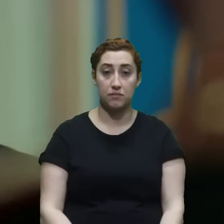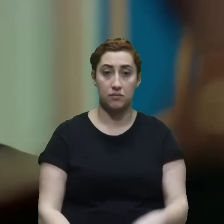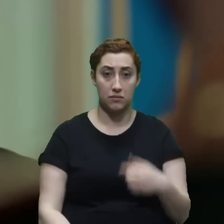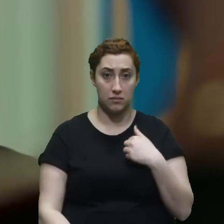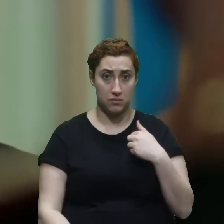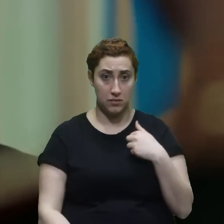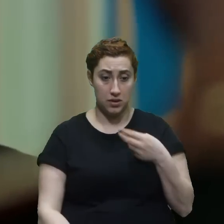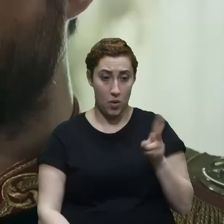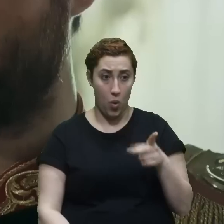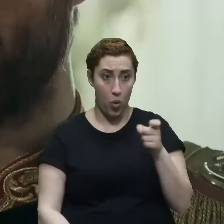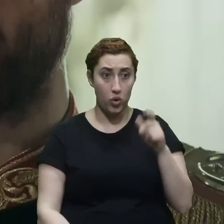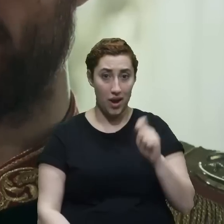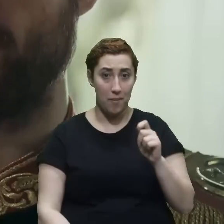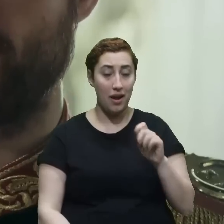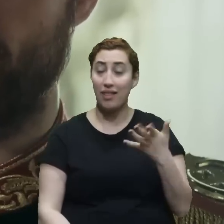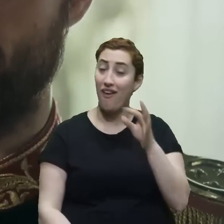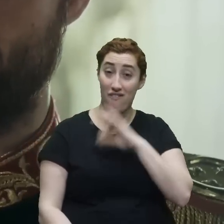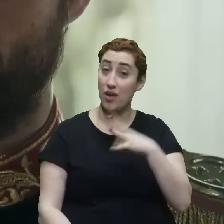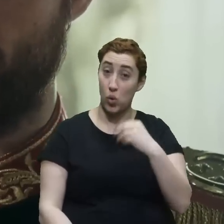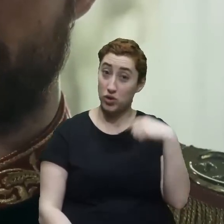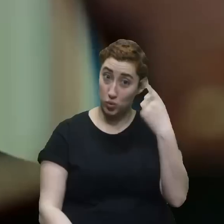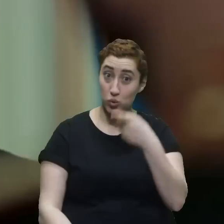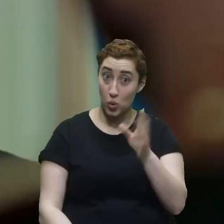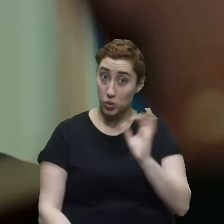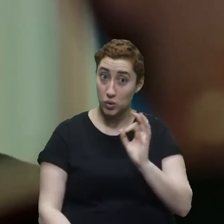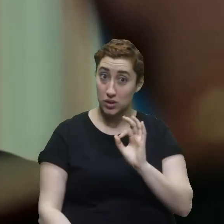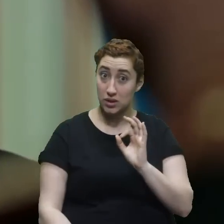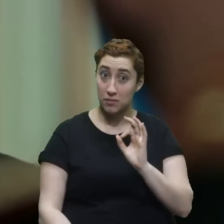Bizi öldürerek... Ellerine ne geçecek diyorsunuz değil mi?